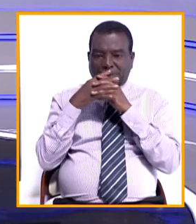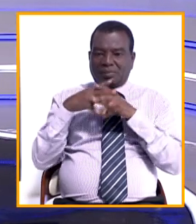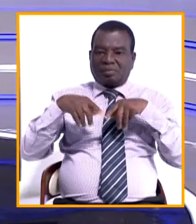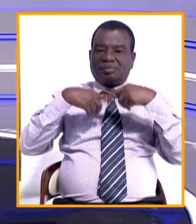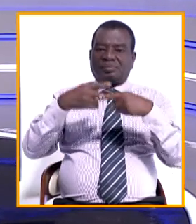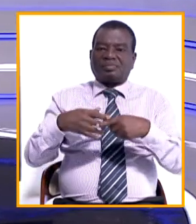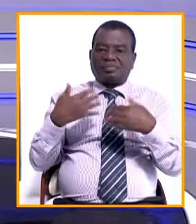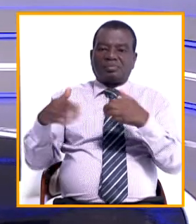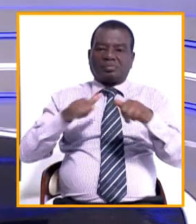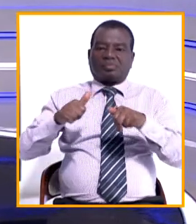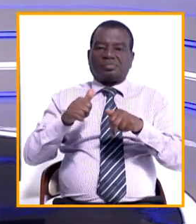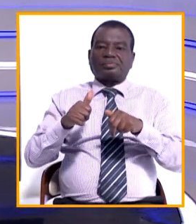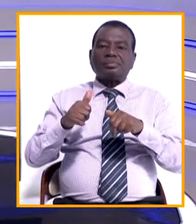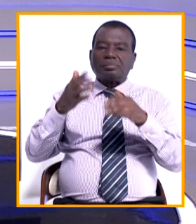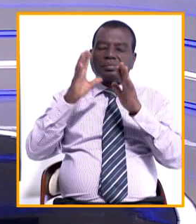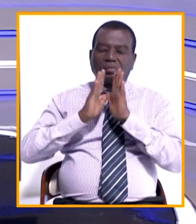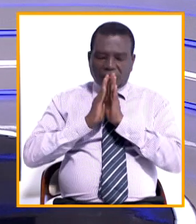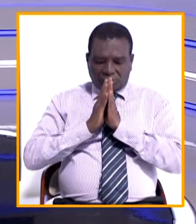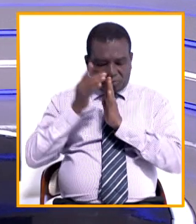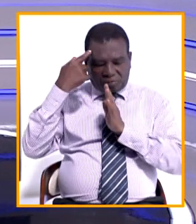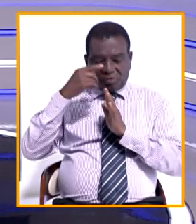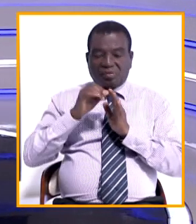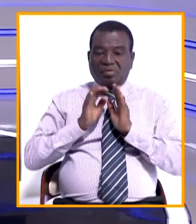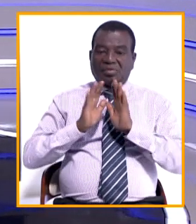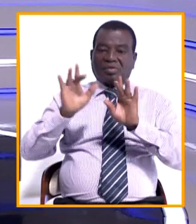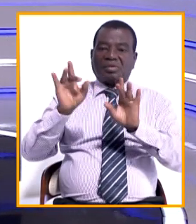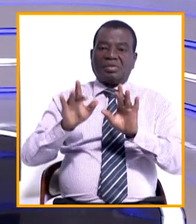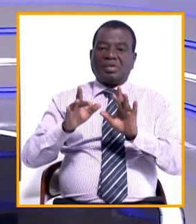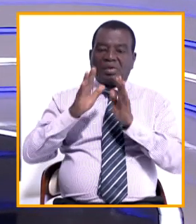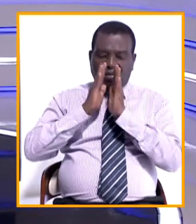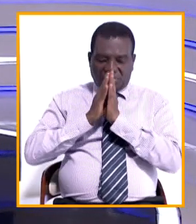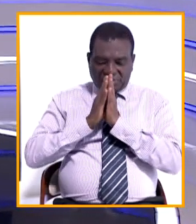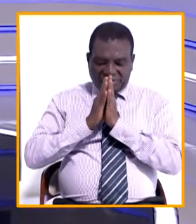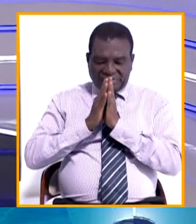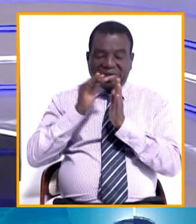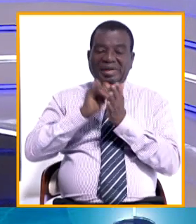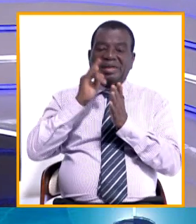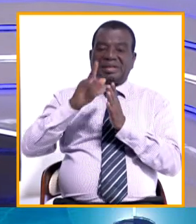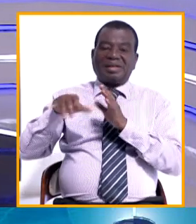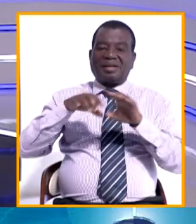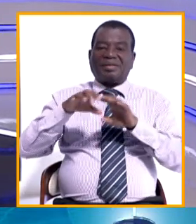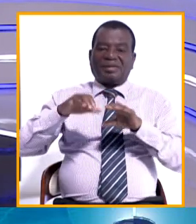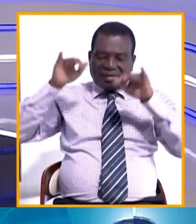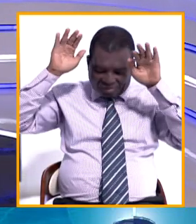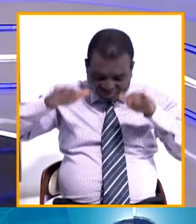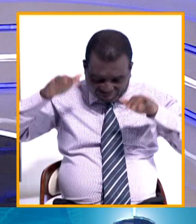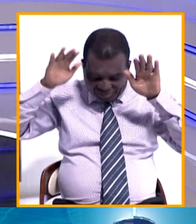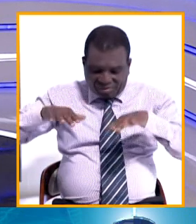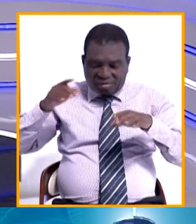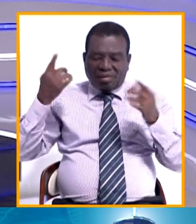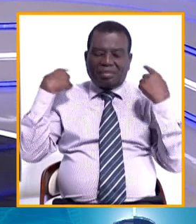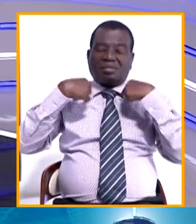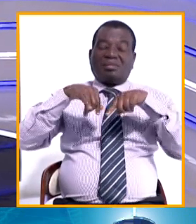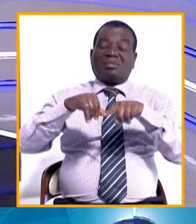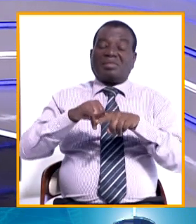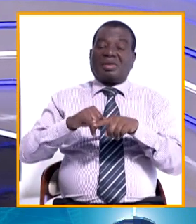donc devoir agir et prier pour que le risque ne se propage pas. Et prier, c'est justement ce que vont faire les musulmans cette nuit à